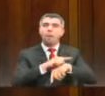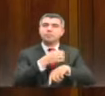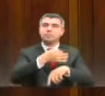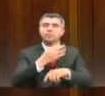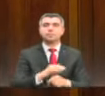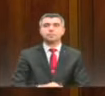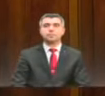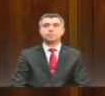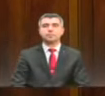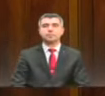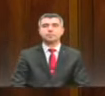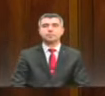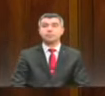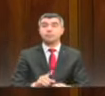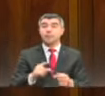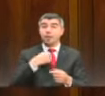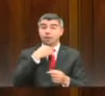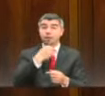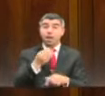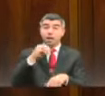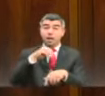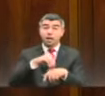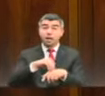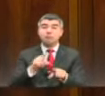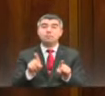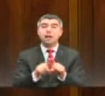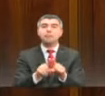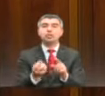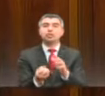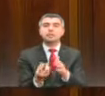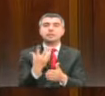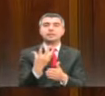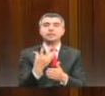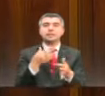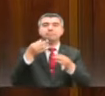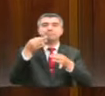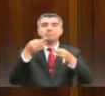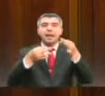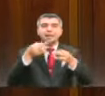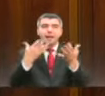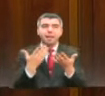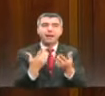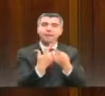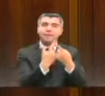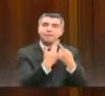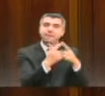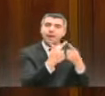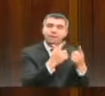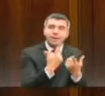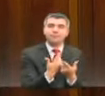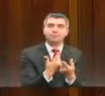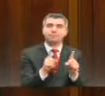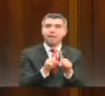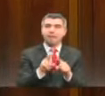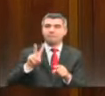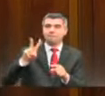استطاعتنا. جيم تحديث الإدارة القضائية من خلال تدابير أهمها تحسين جودة